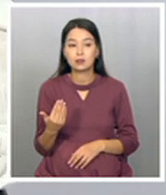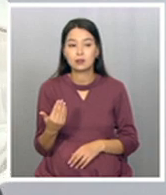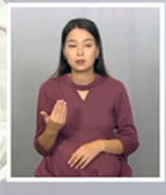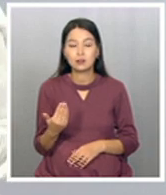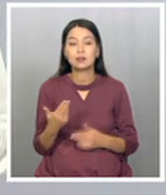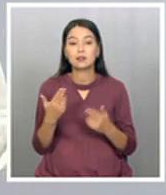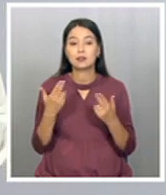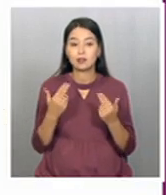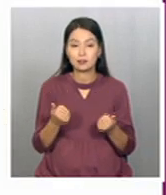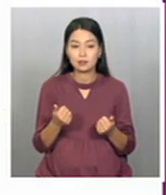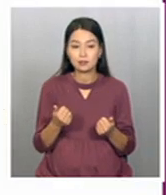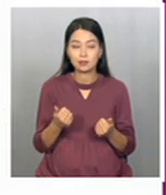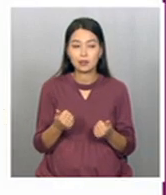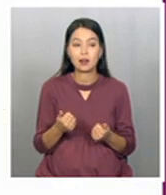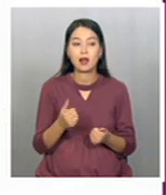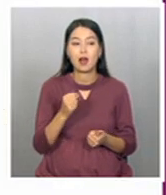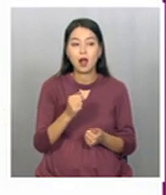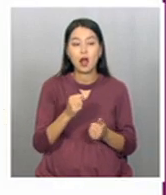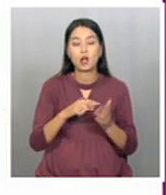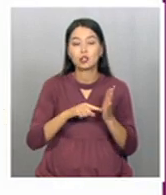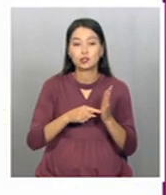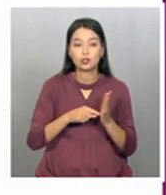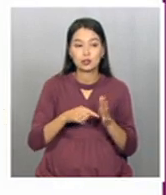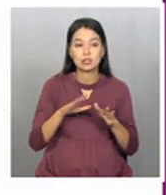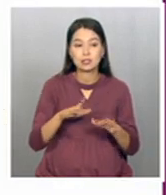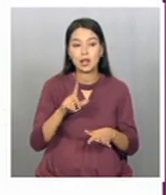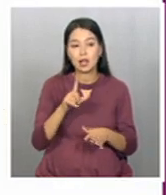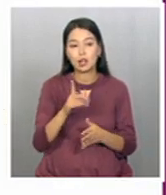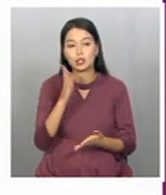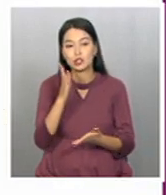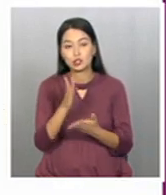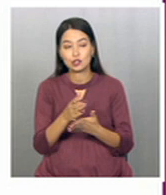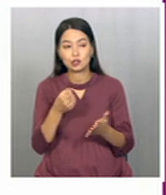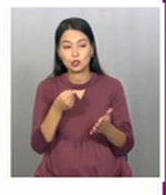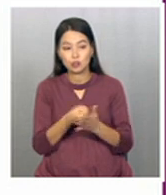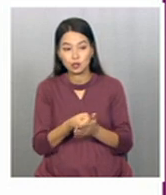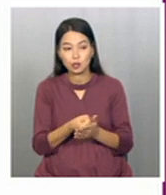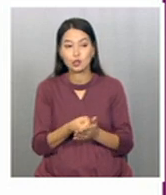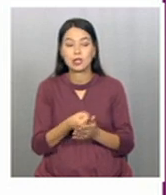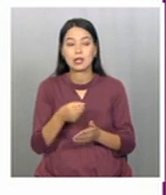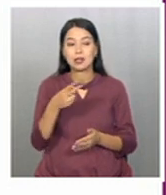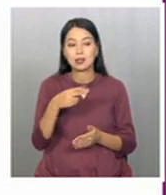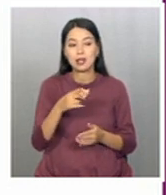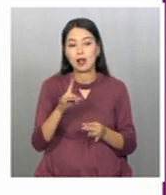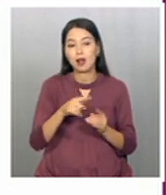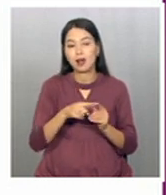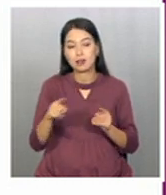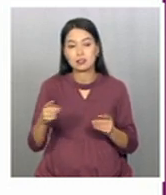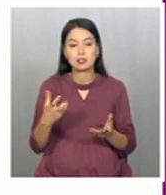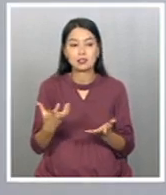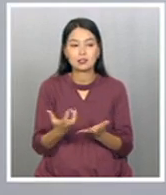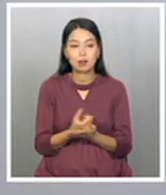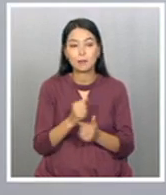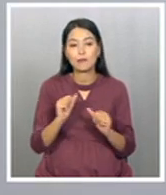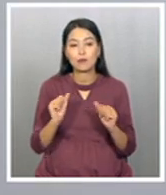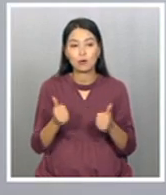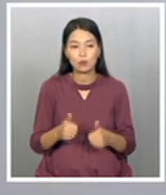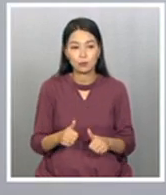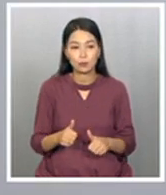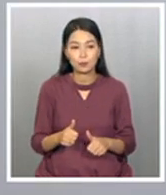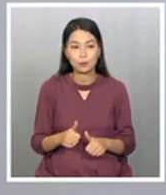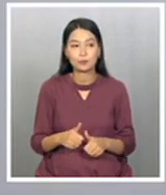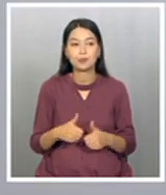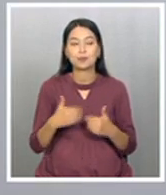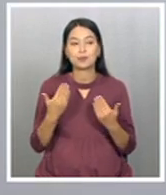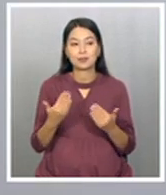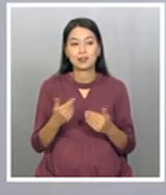Әрине, A0 нүктесінен L түзуіне дейінгі D қашықтықты табу формуласы. Бірнеше